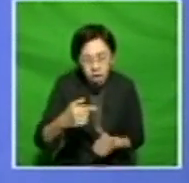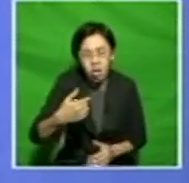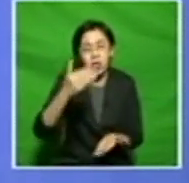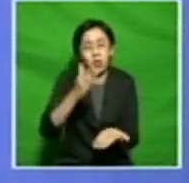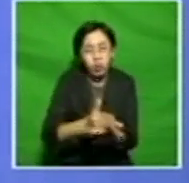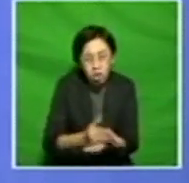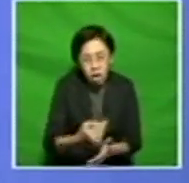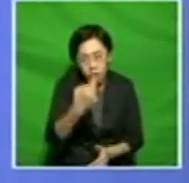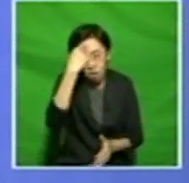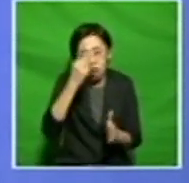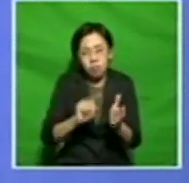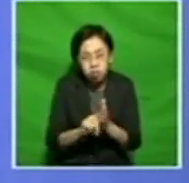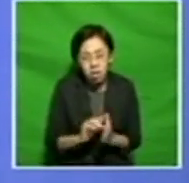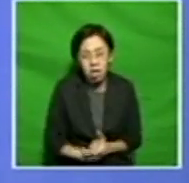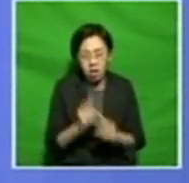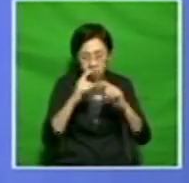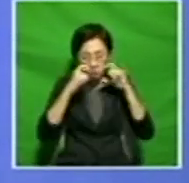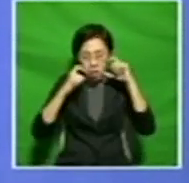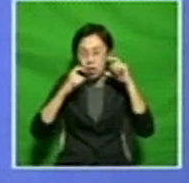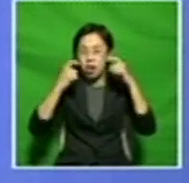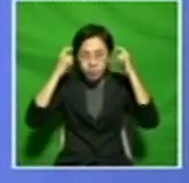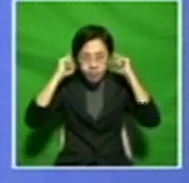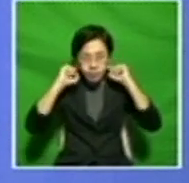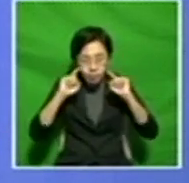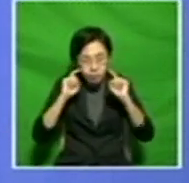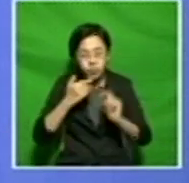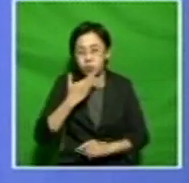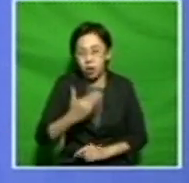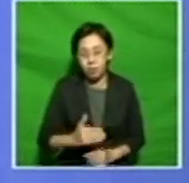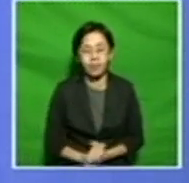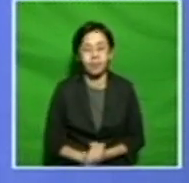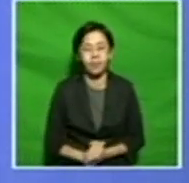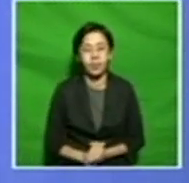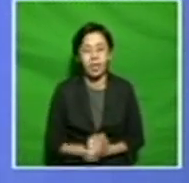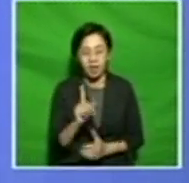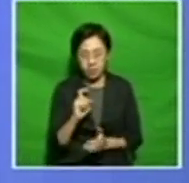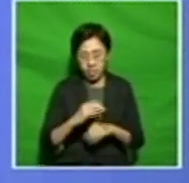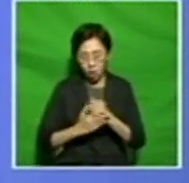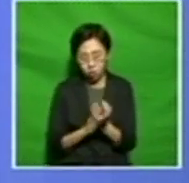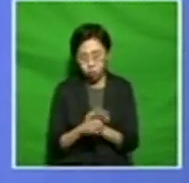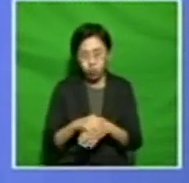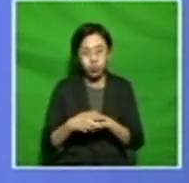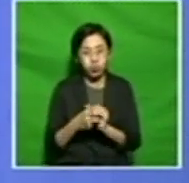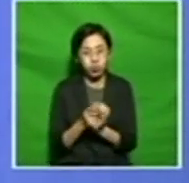องสวมหน้ากากผ้าหรือหน้ากากอนามัยมีเจลหรือแอลกอฮอล์ล้